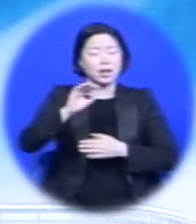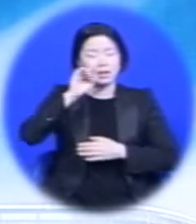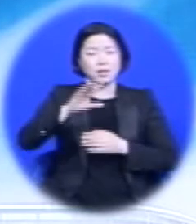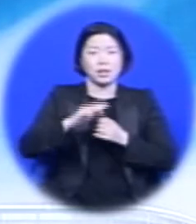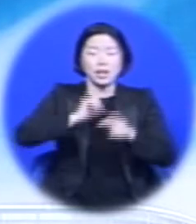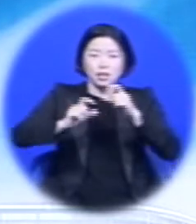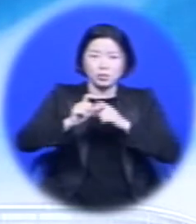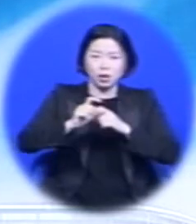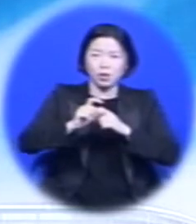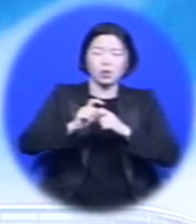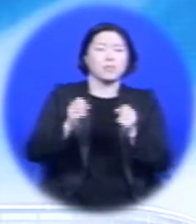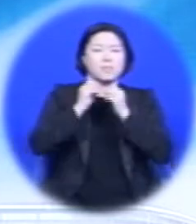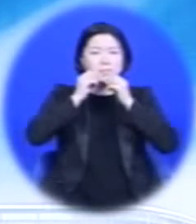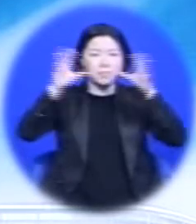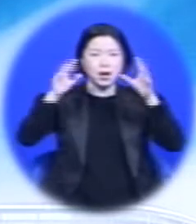폭발하죠.